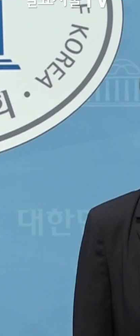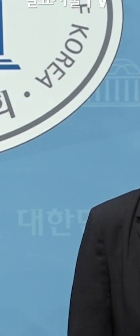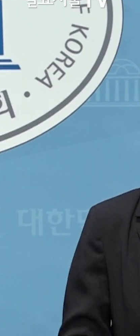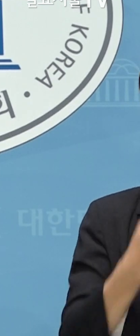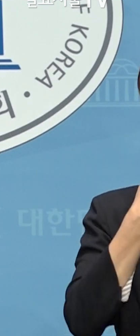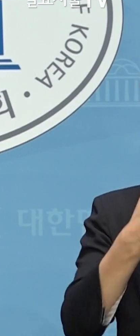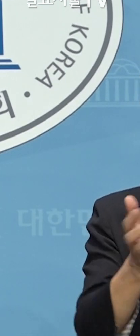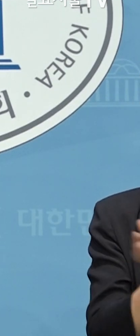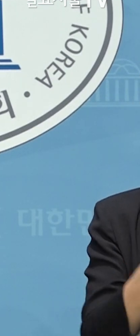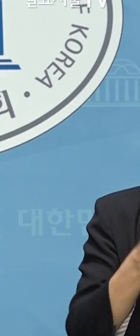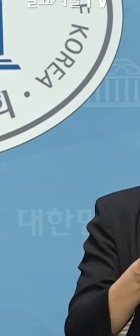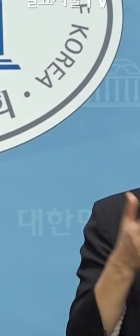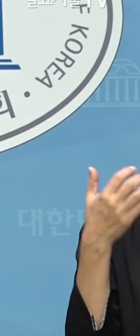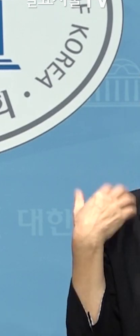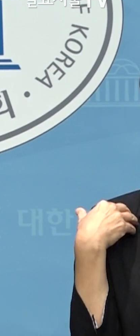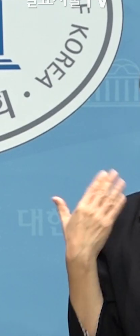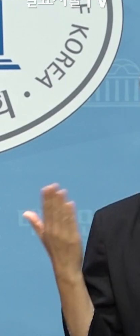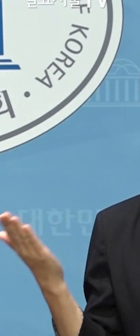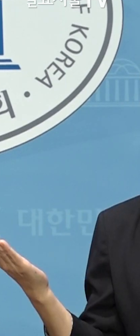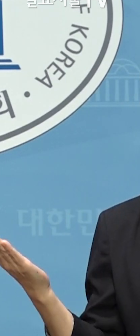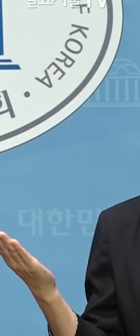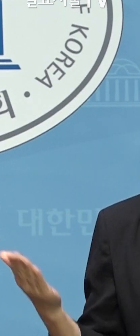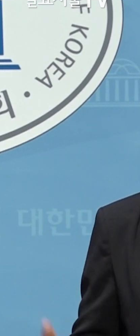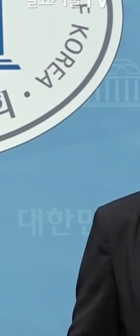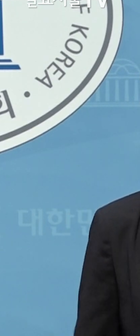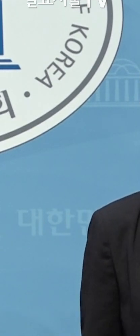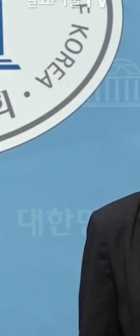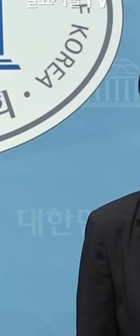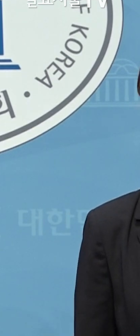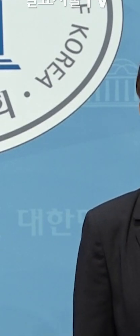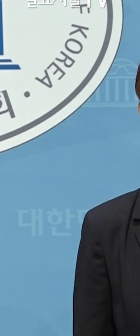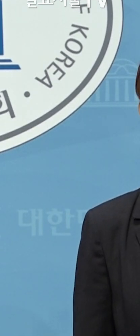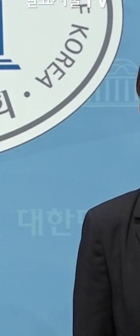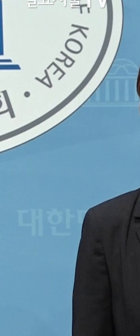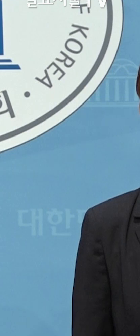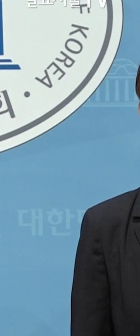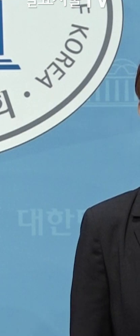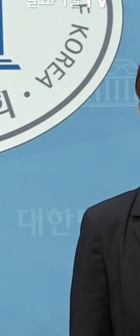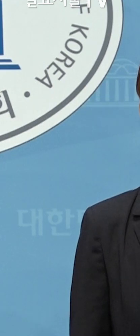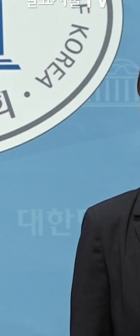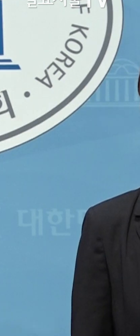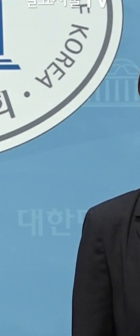더불어민주당 대변인 한민수 논평을